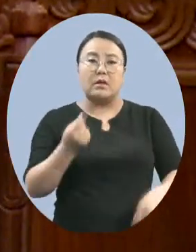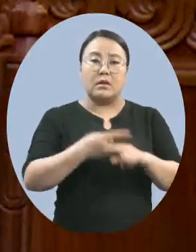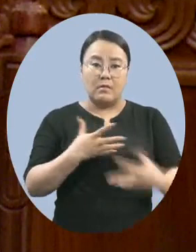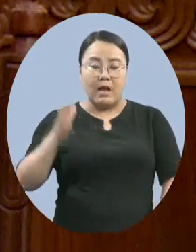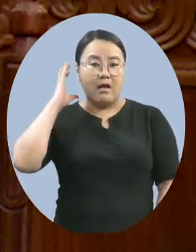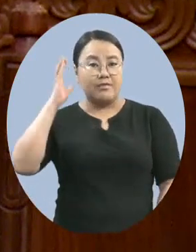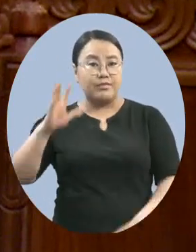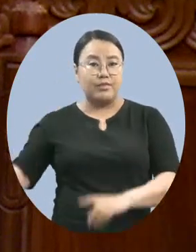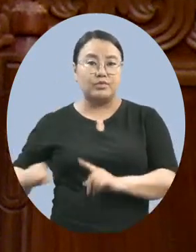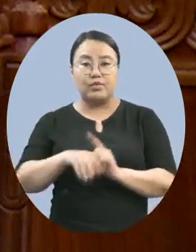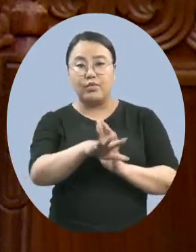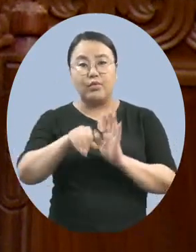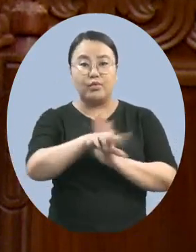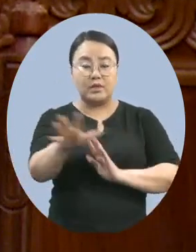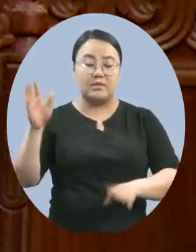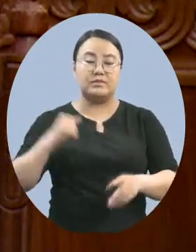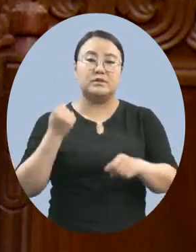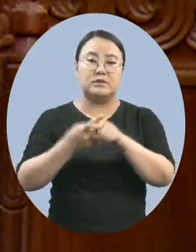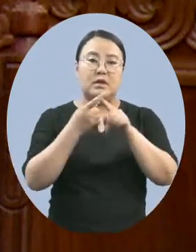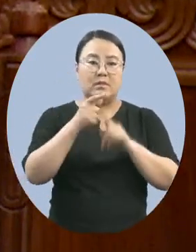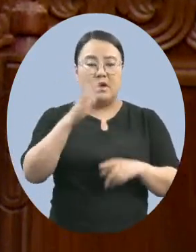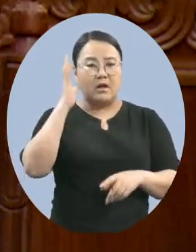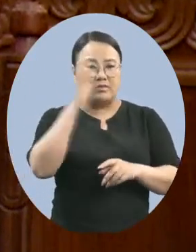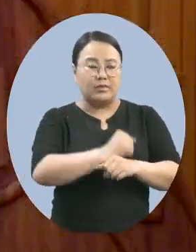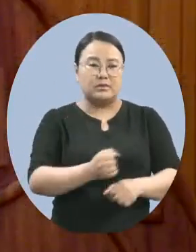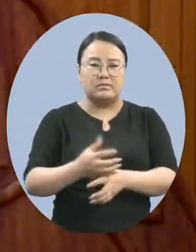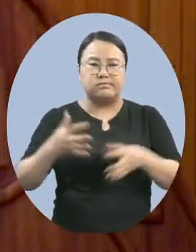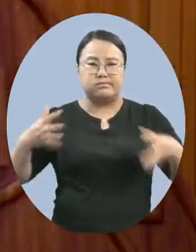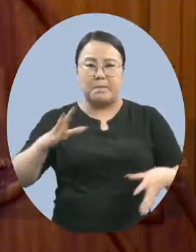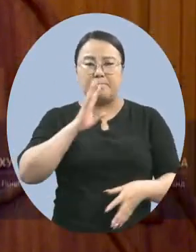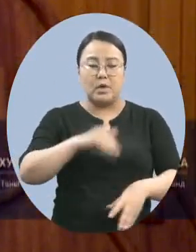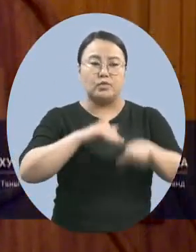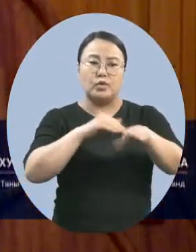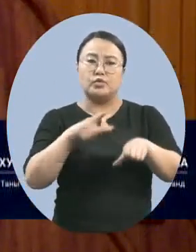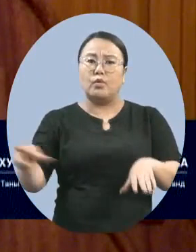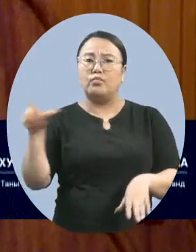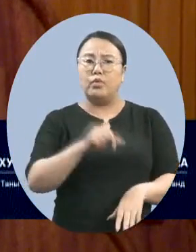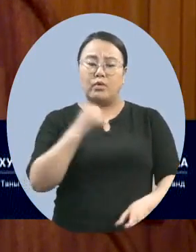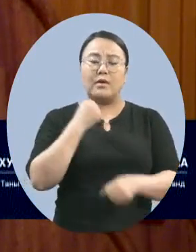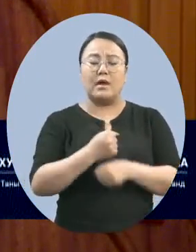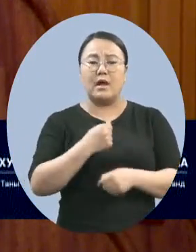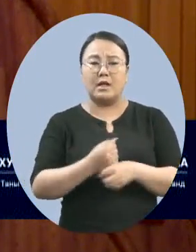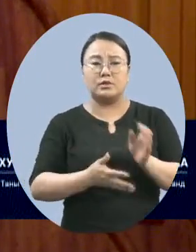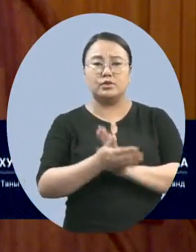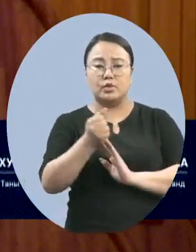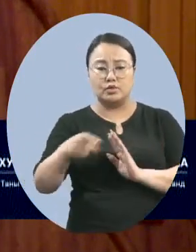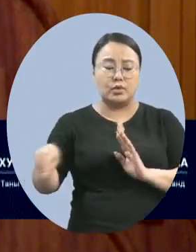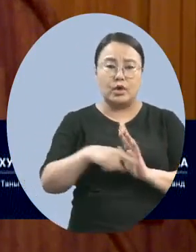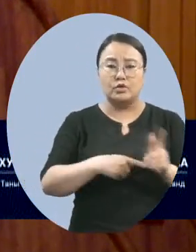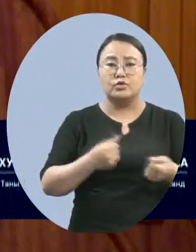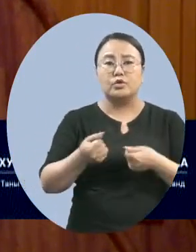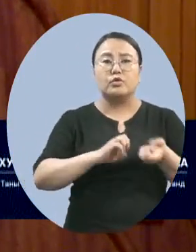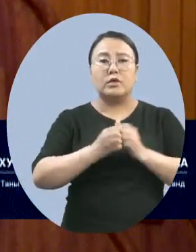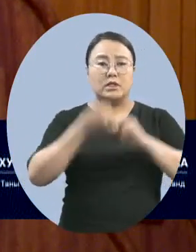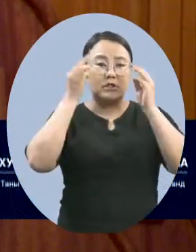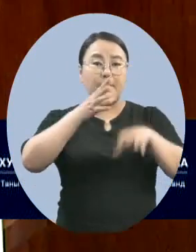нийтийн тээврийн хүртээмжийг нэмэгдүүлж авто тээврийн сүлжээг өргөтгөх зэрэгээр нийслэлийн төвжирлийг бууруулах зэрэг арга хэмжээг төсөв хооронд зохицуулт